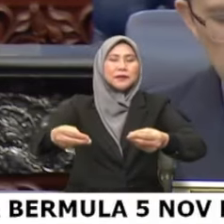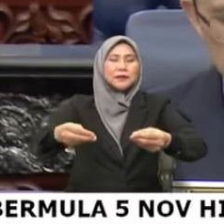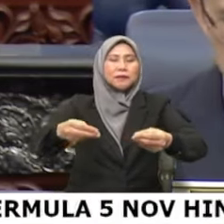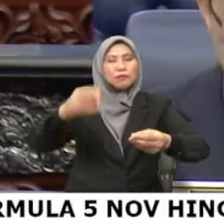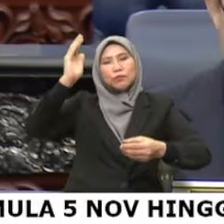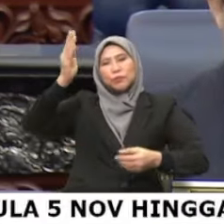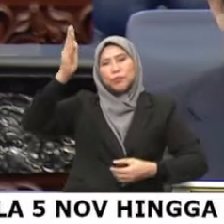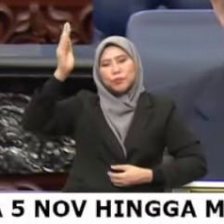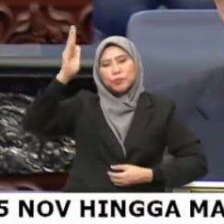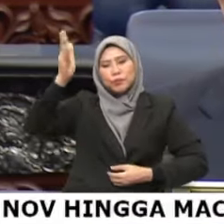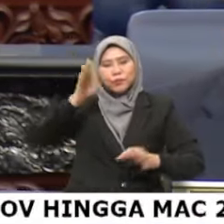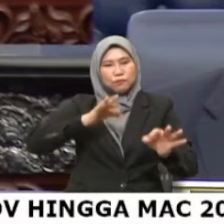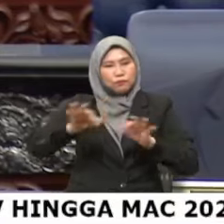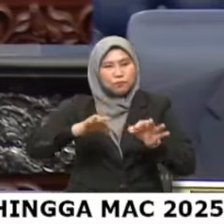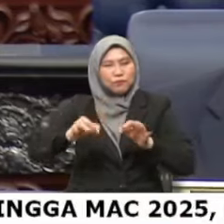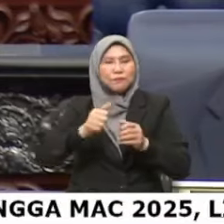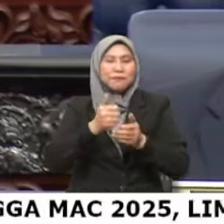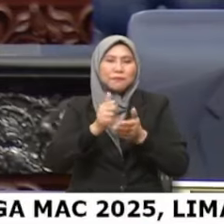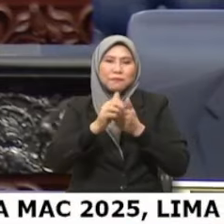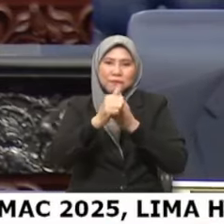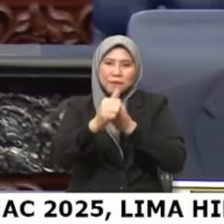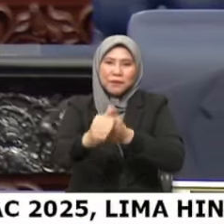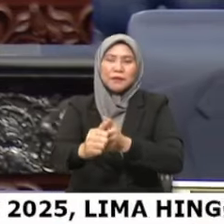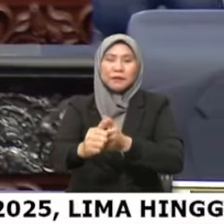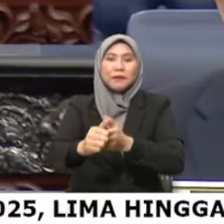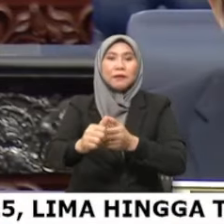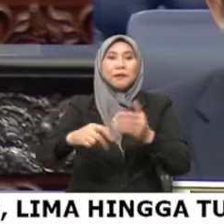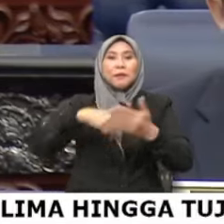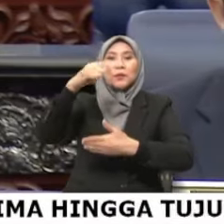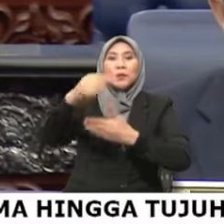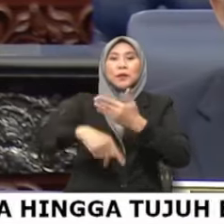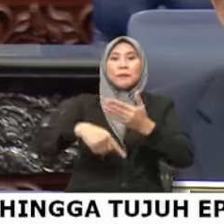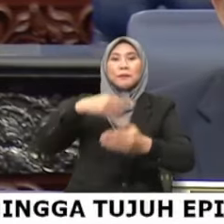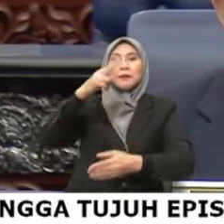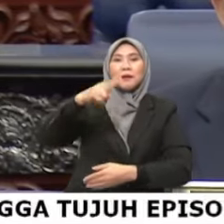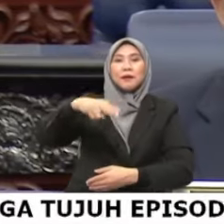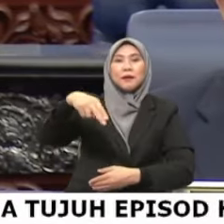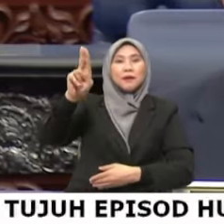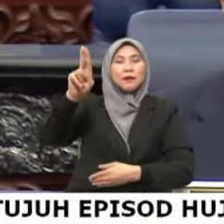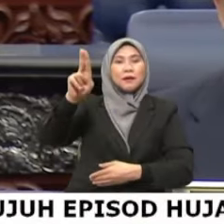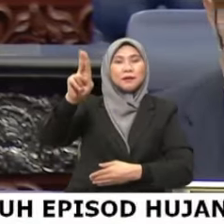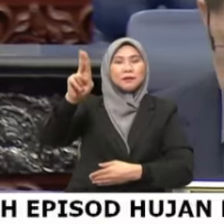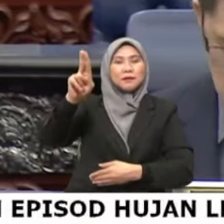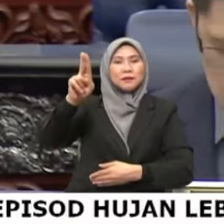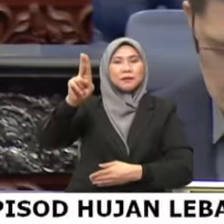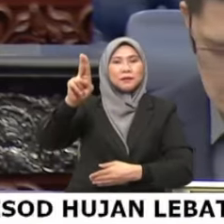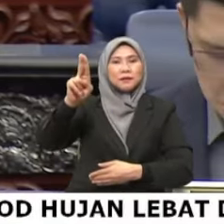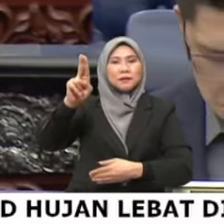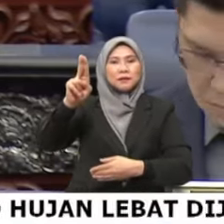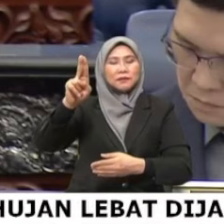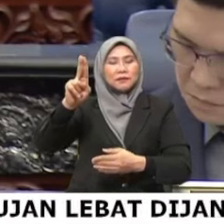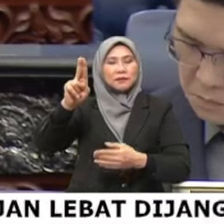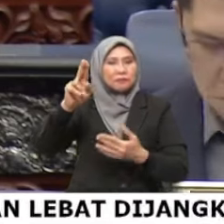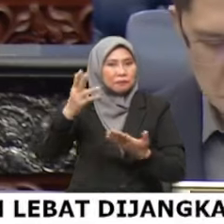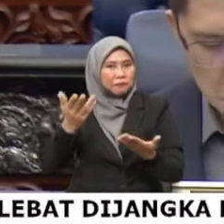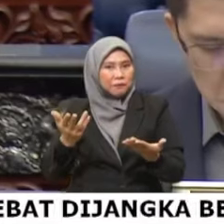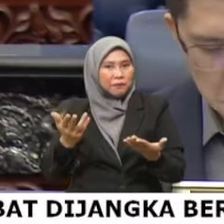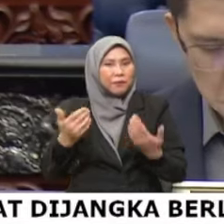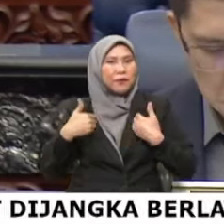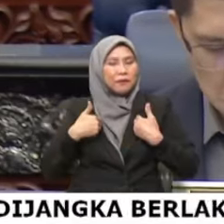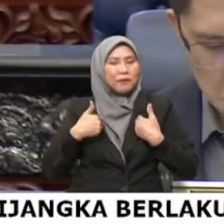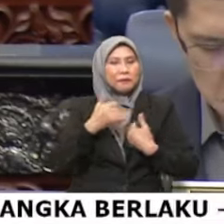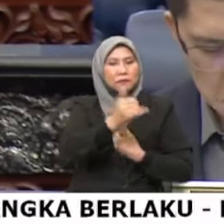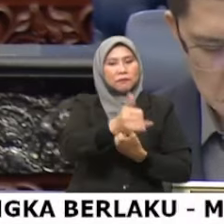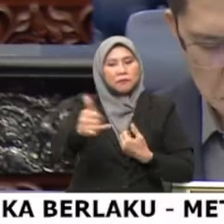pencerahan dan juga bimbingan. Di antaranya kita adakan program Halal on Track yang kita adakan di beberapa di